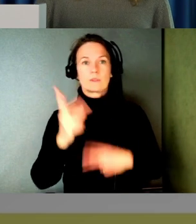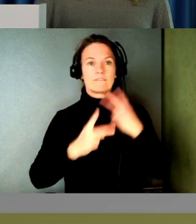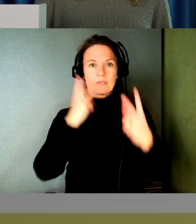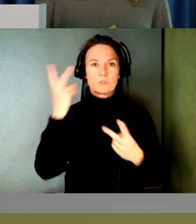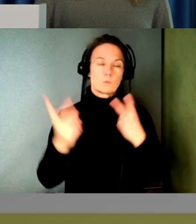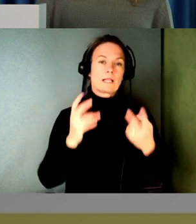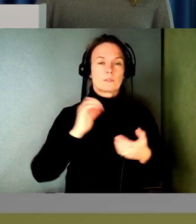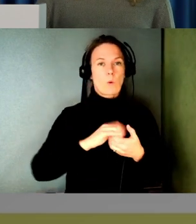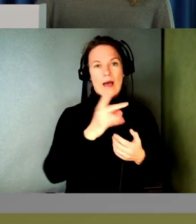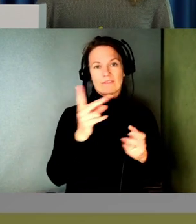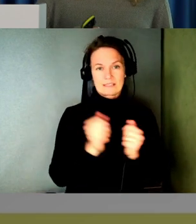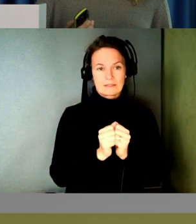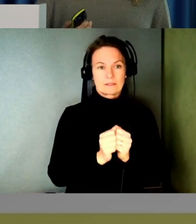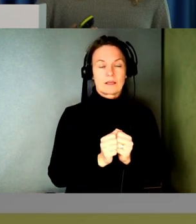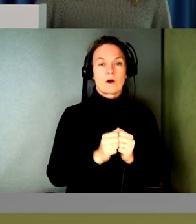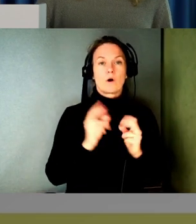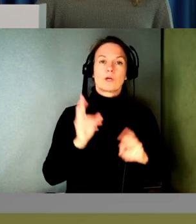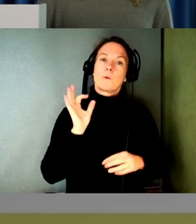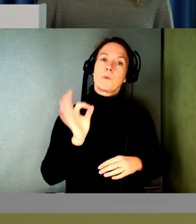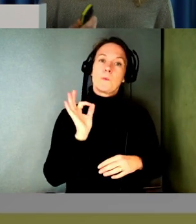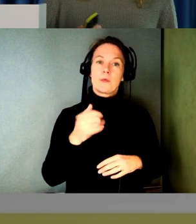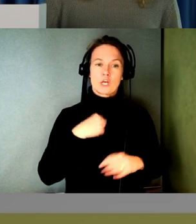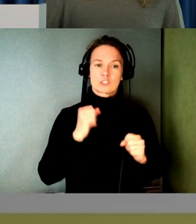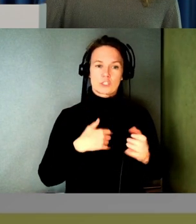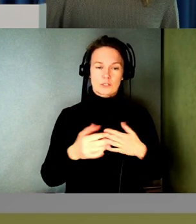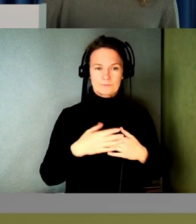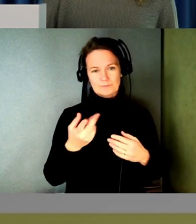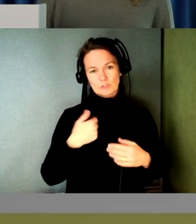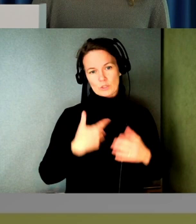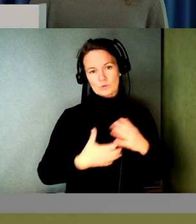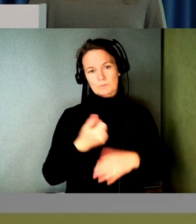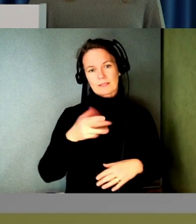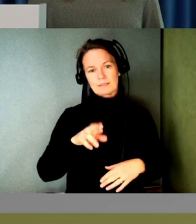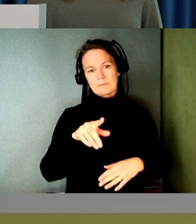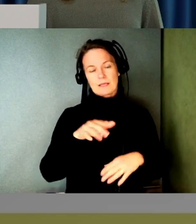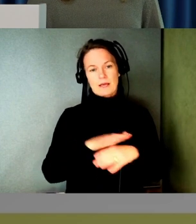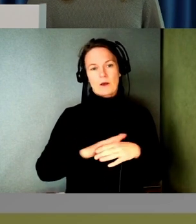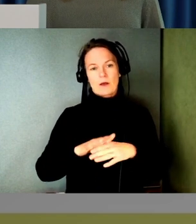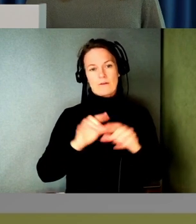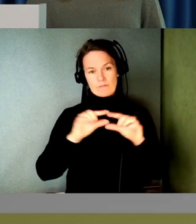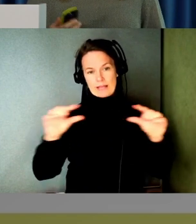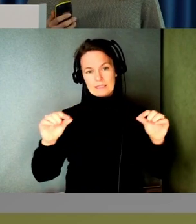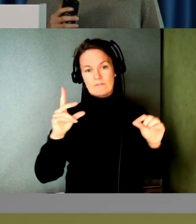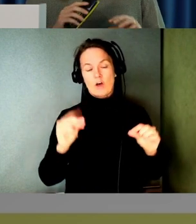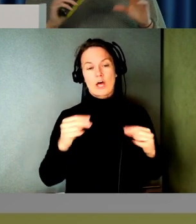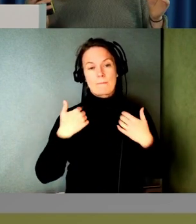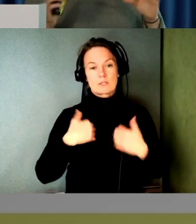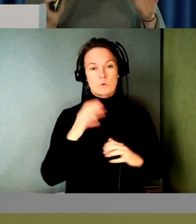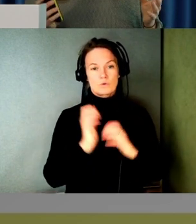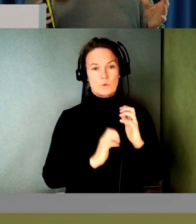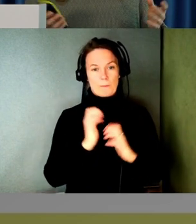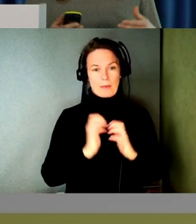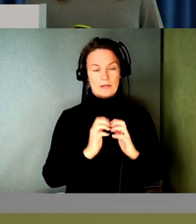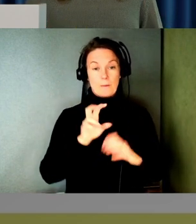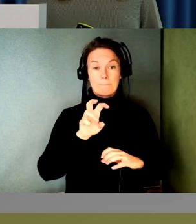eh och hur jag ska göra istället så här har jag ett exempel på ett fält för personnummer eh där det både